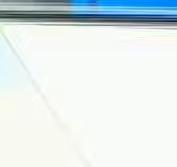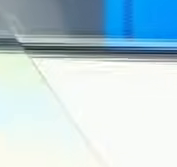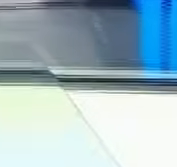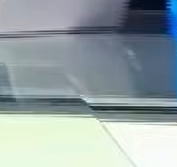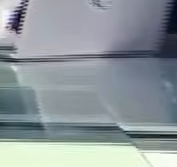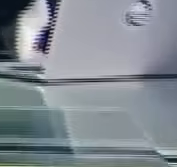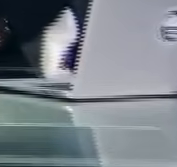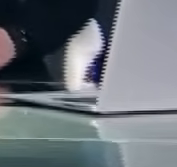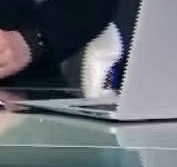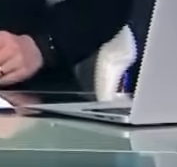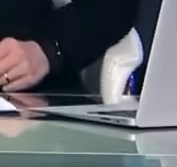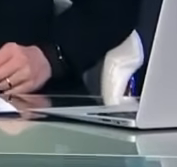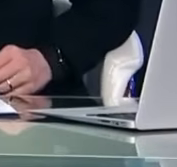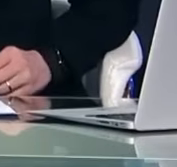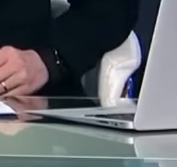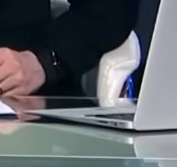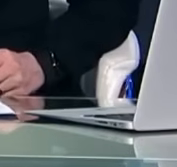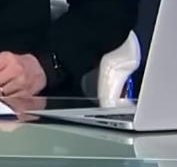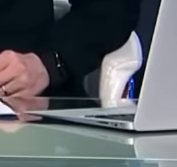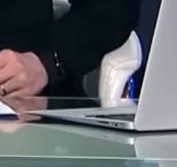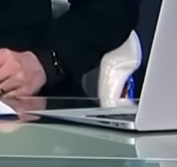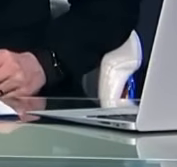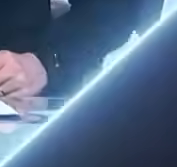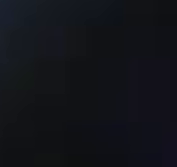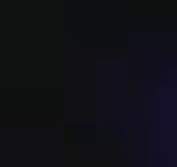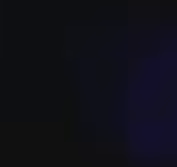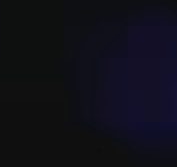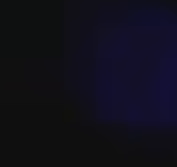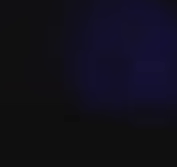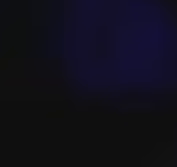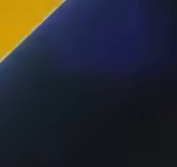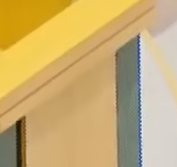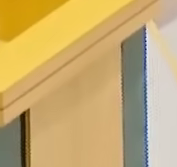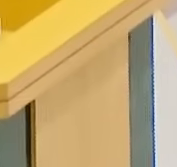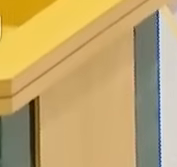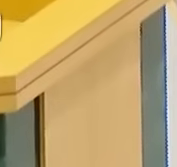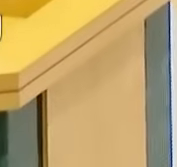Sagamob shudobisa pirdaper etershia kronika 8 saatze. Sagamob shudobisa.